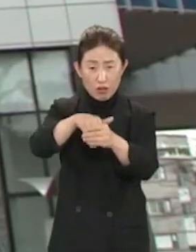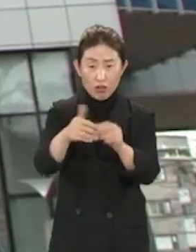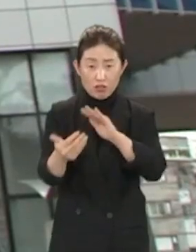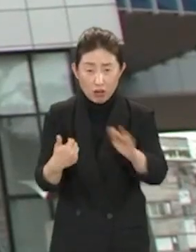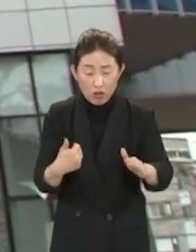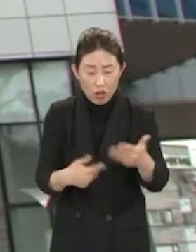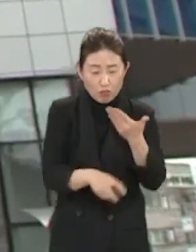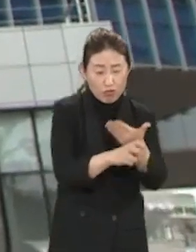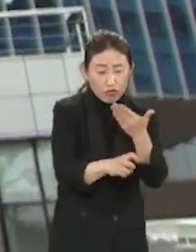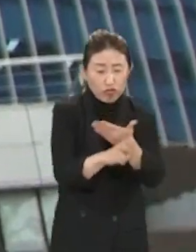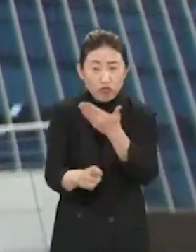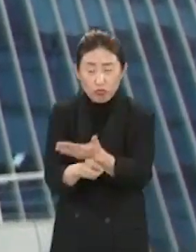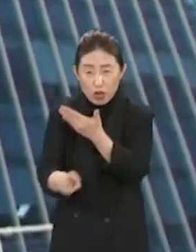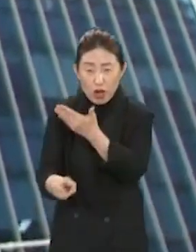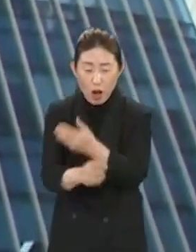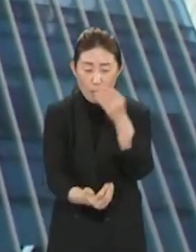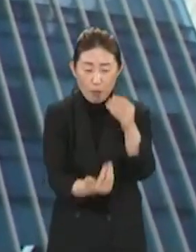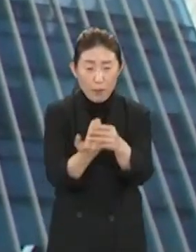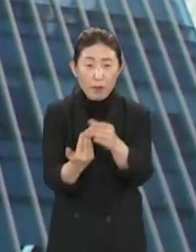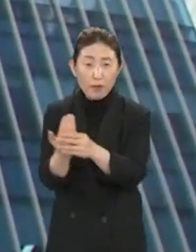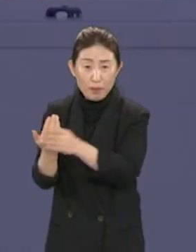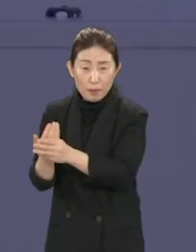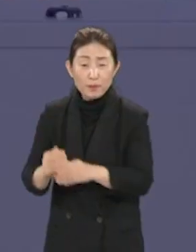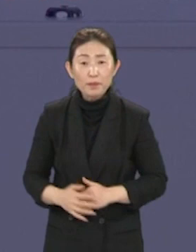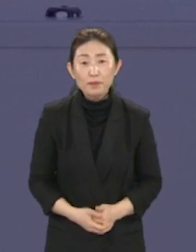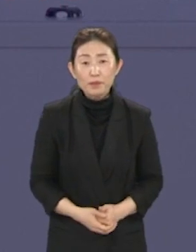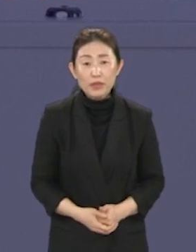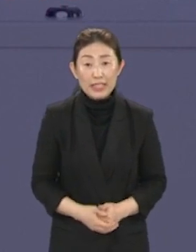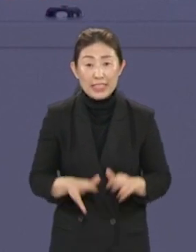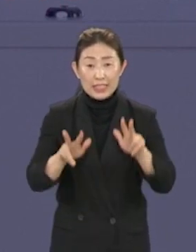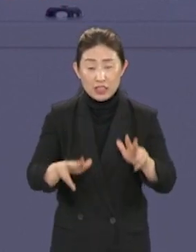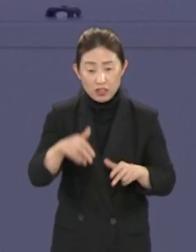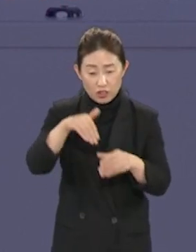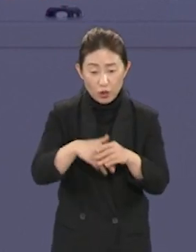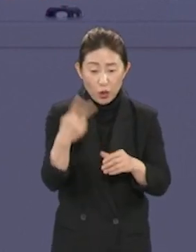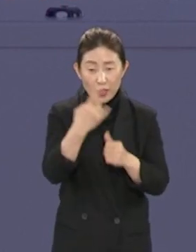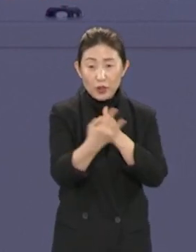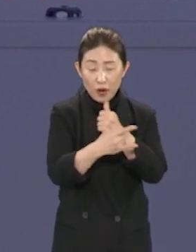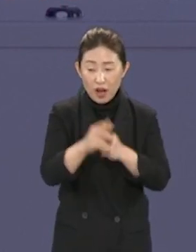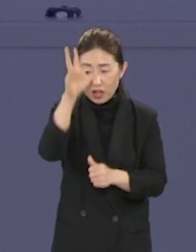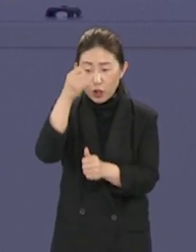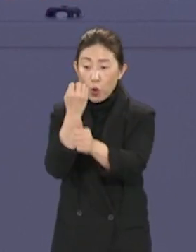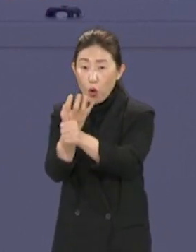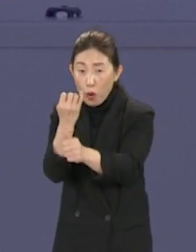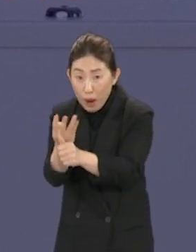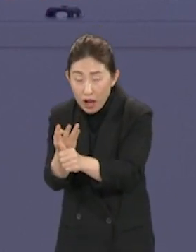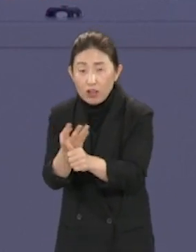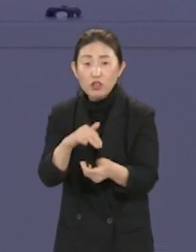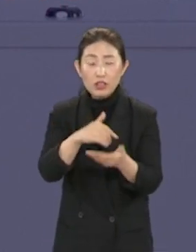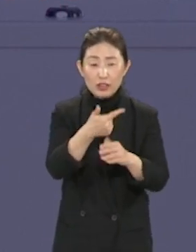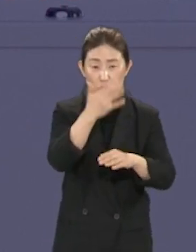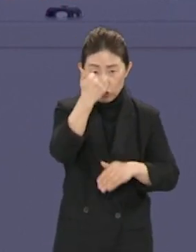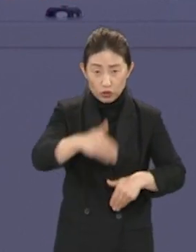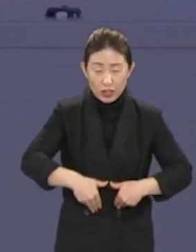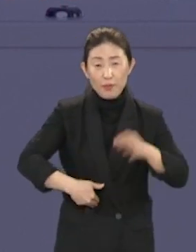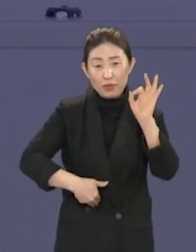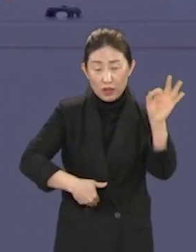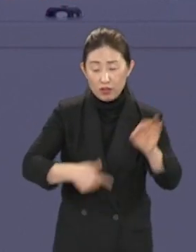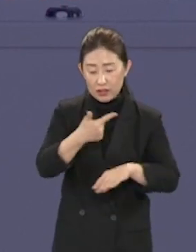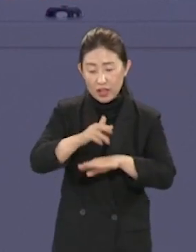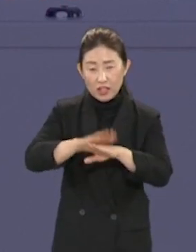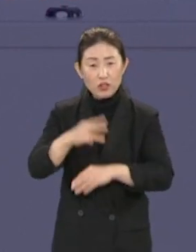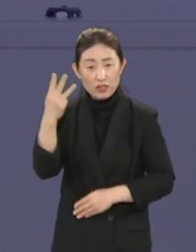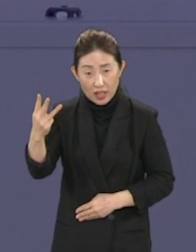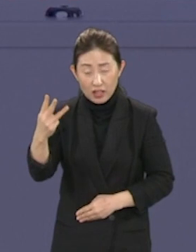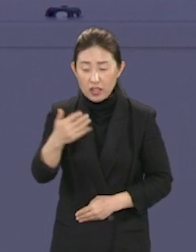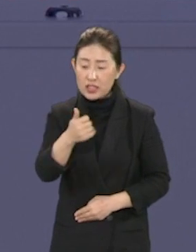이 같은 위법 행위가 잇따르고 있습니다. 현재 선관위에 의해 경찰에 고발된 건수는 충남이 10건, 대전